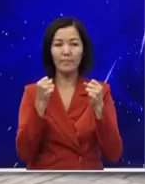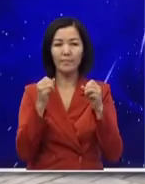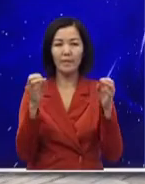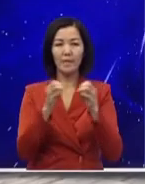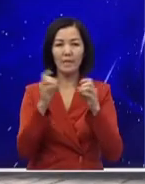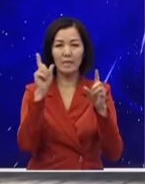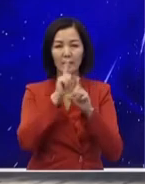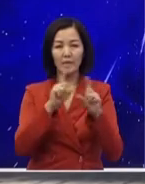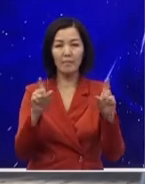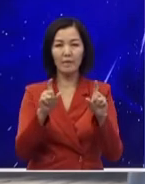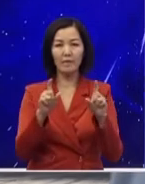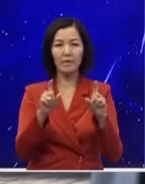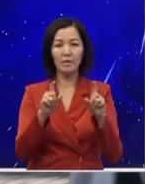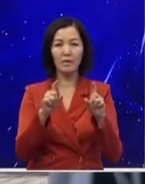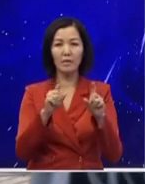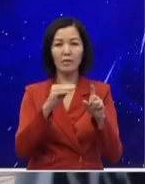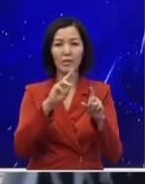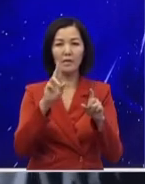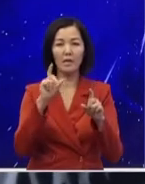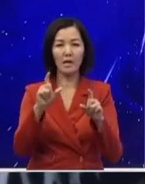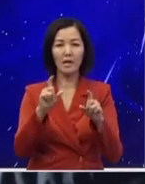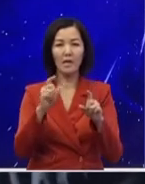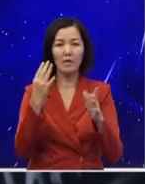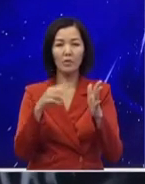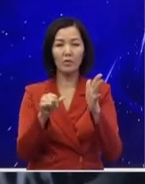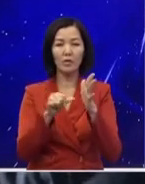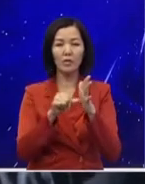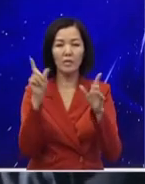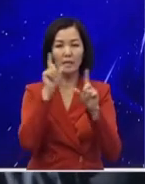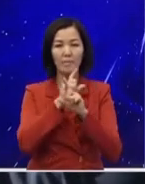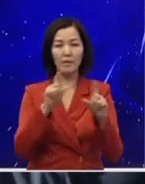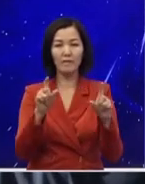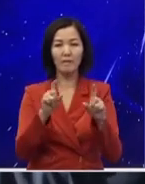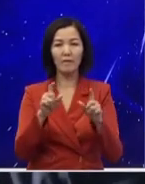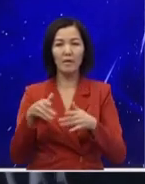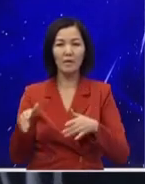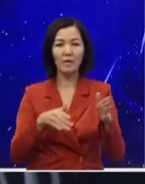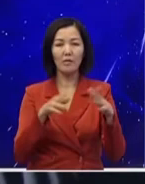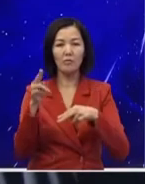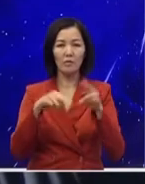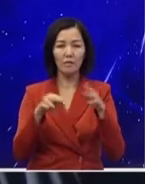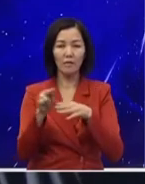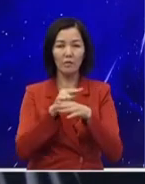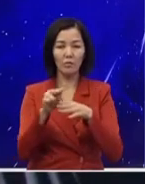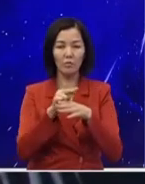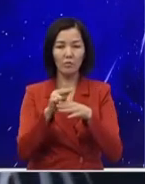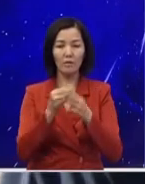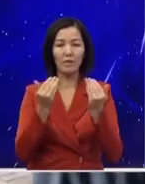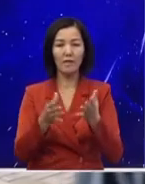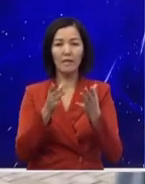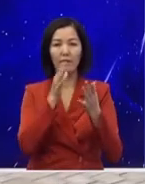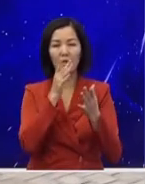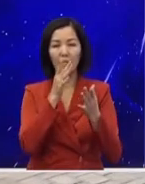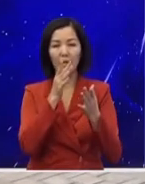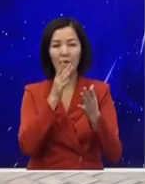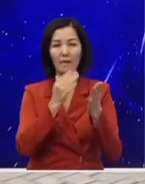10 объектов жилищно-коммунального хозяйства и 46 объектов дорожной инфраструктуры. На данный момент,